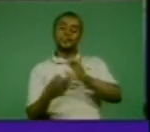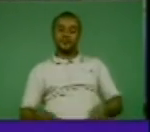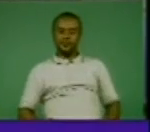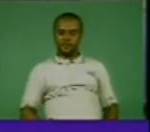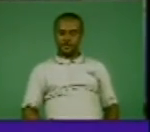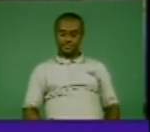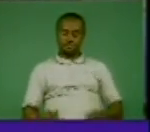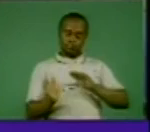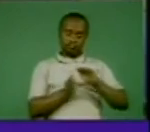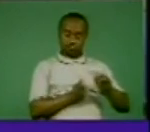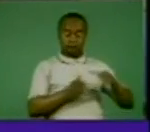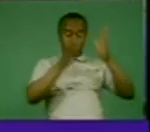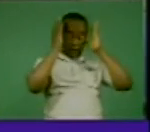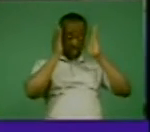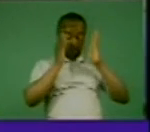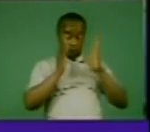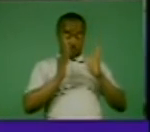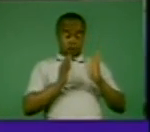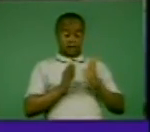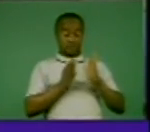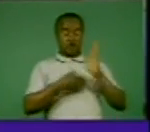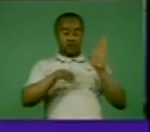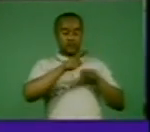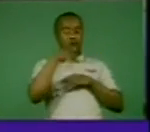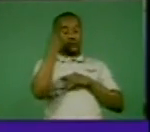Mheshimiwa Mwenyekiti, sura ya 16